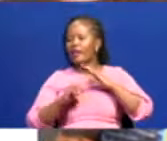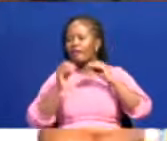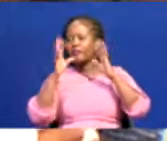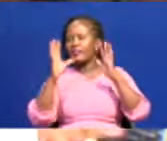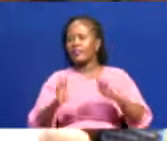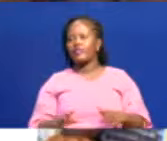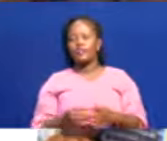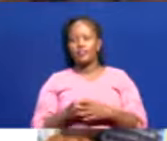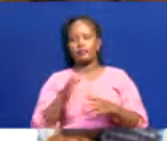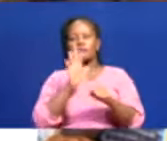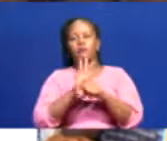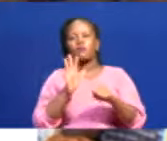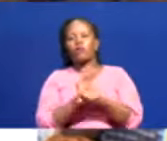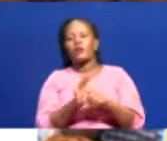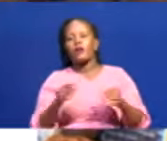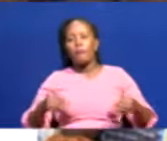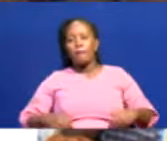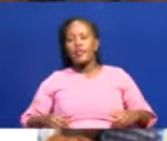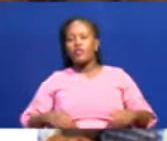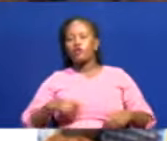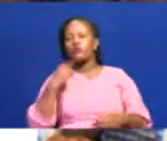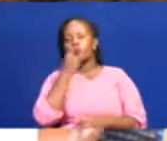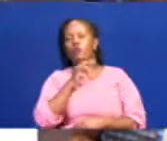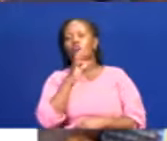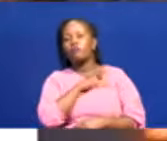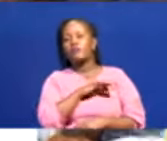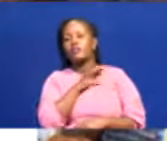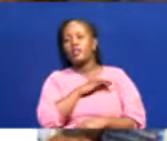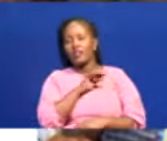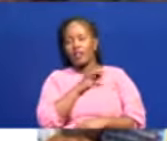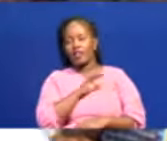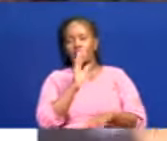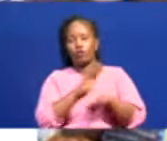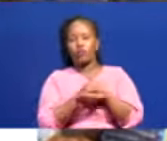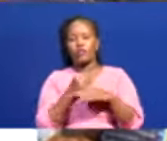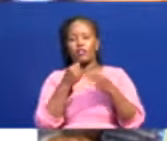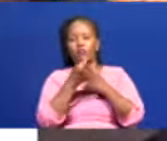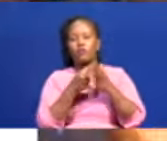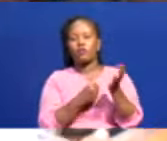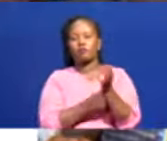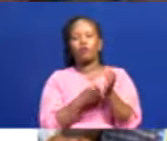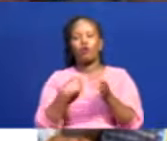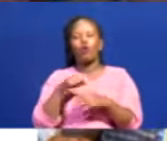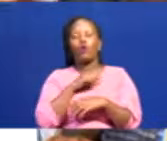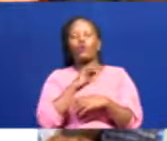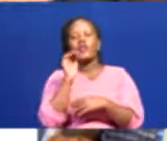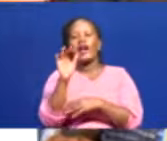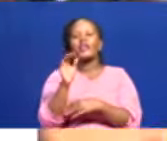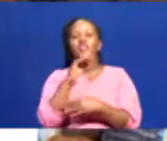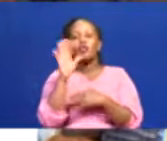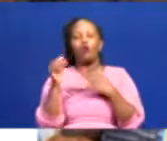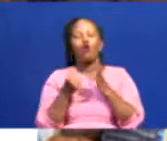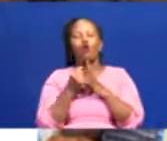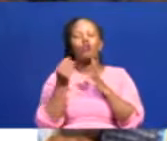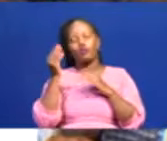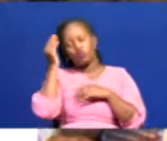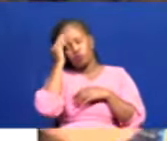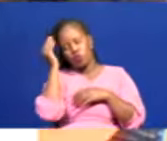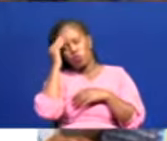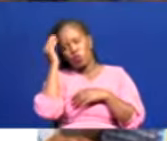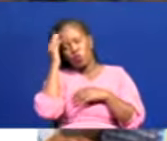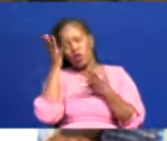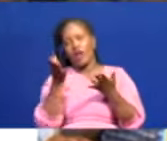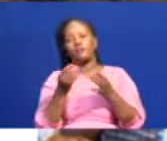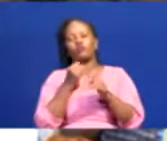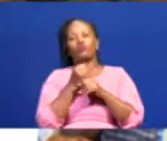wale vijana wetu ambaye kwamba leo wamebahatika kupata hiyo sponsor, waende wote, waende wasome na bidii ili